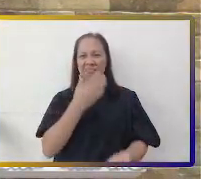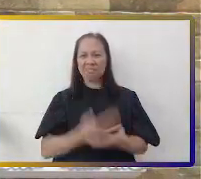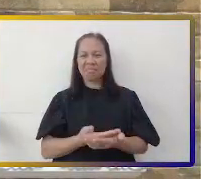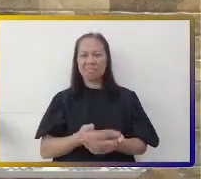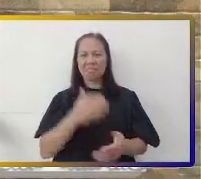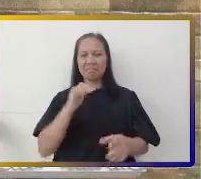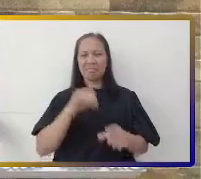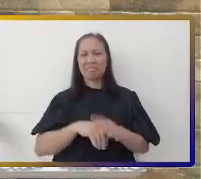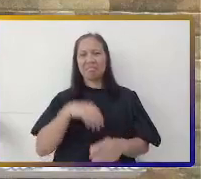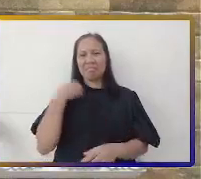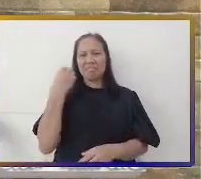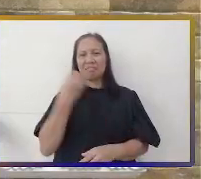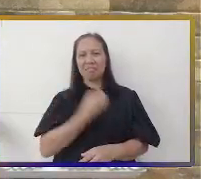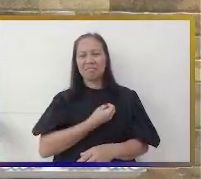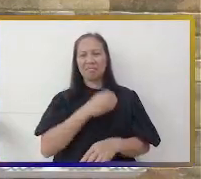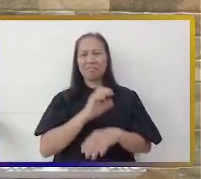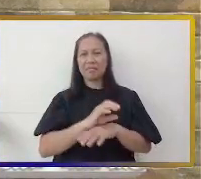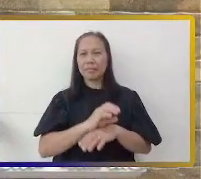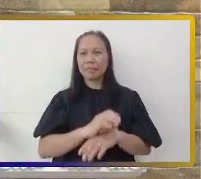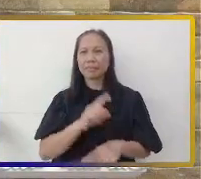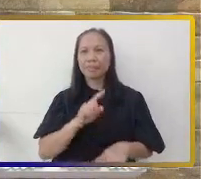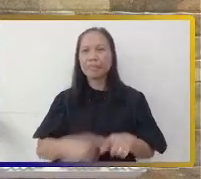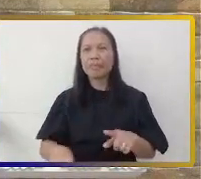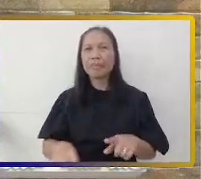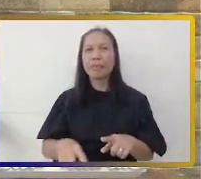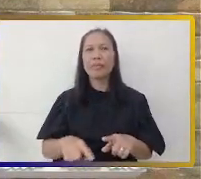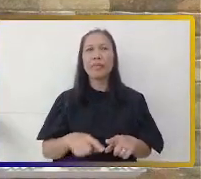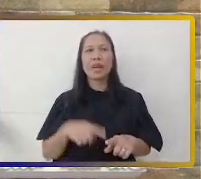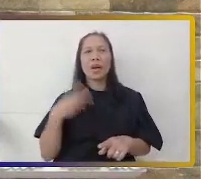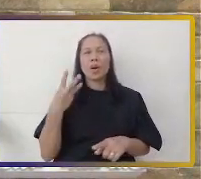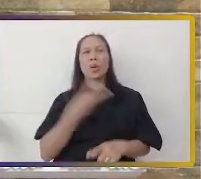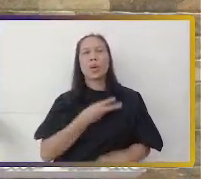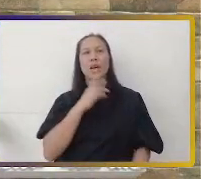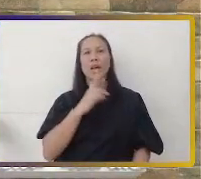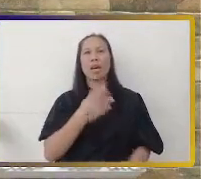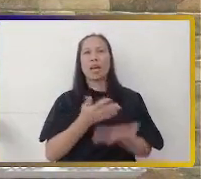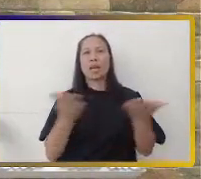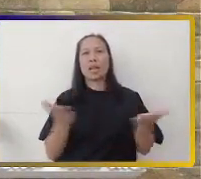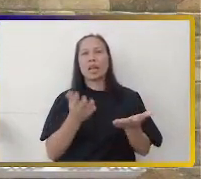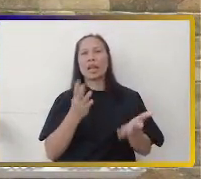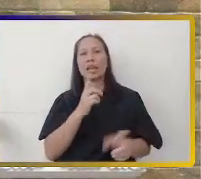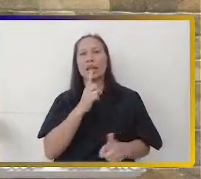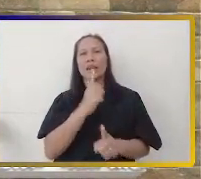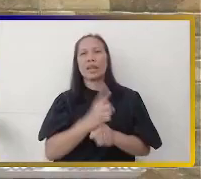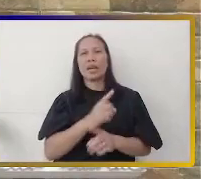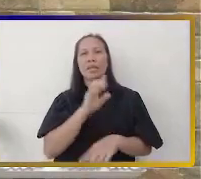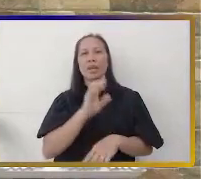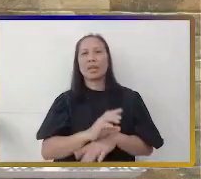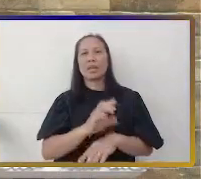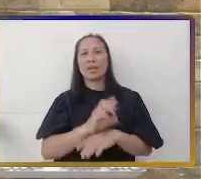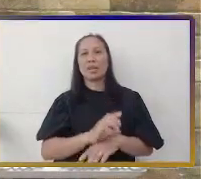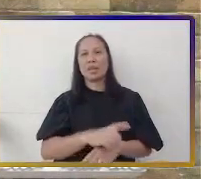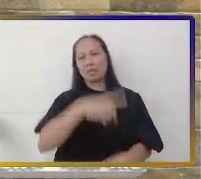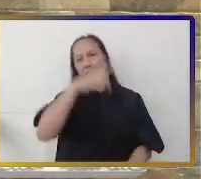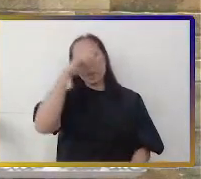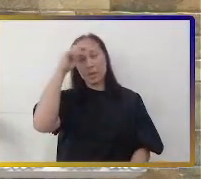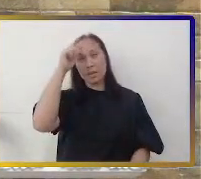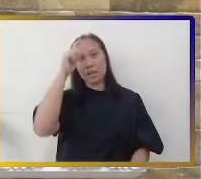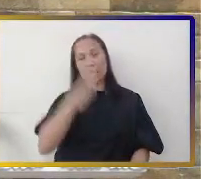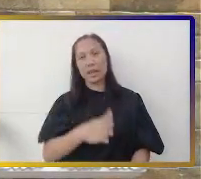in the right church to put your money because this is church promotes God's plan for our